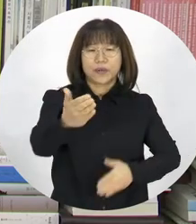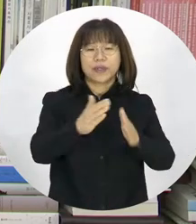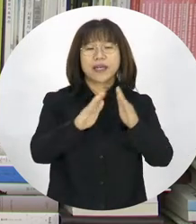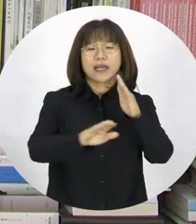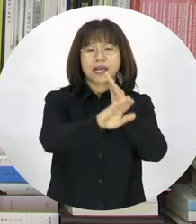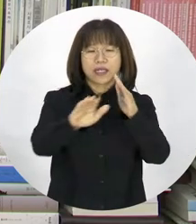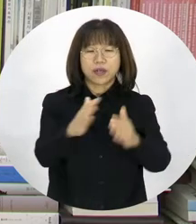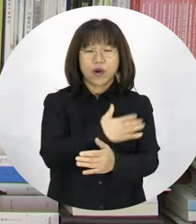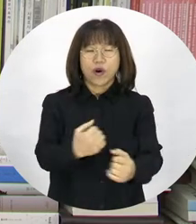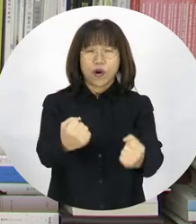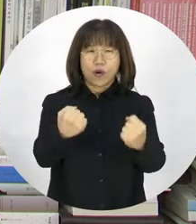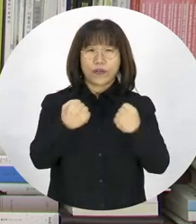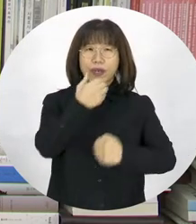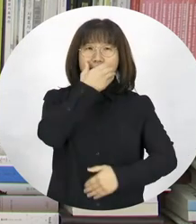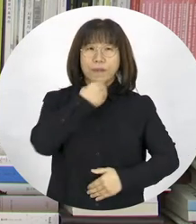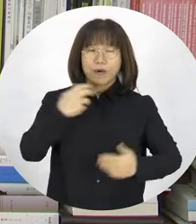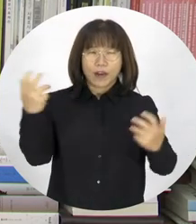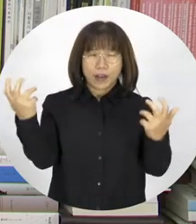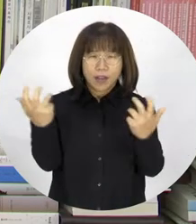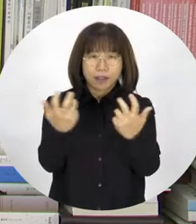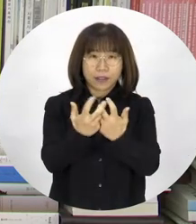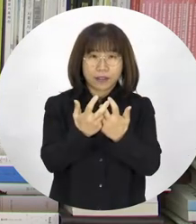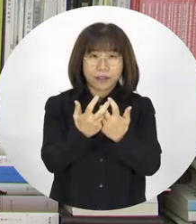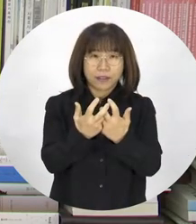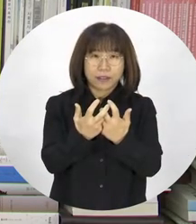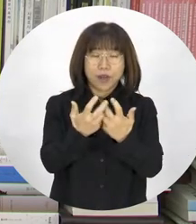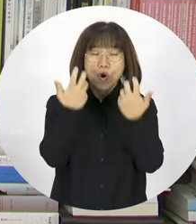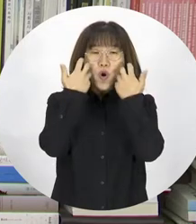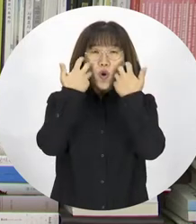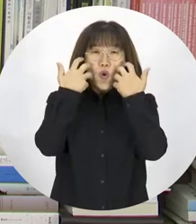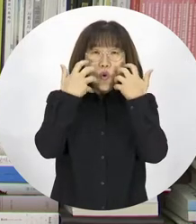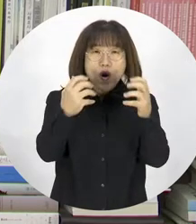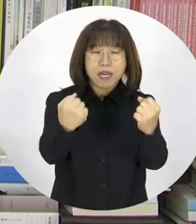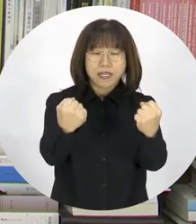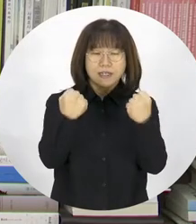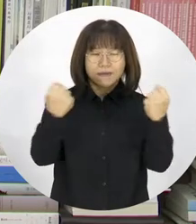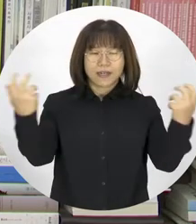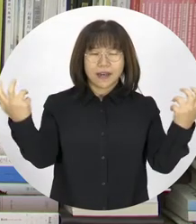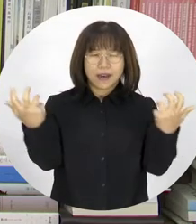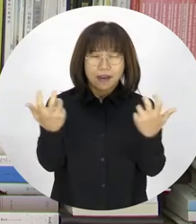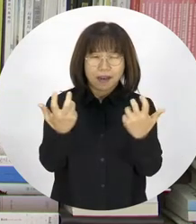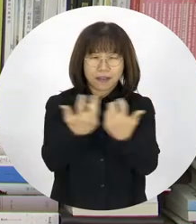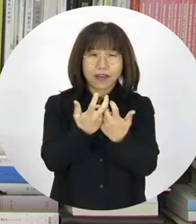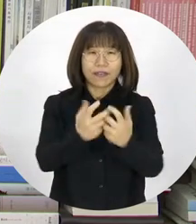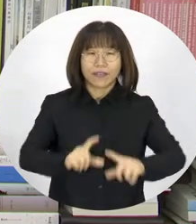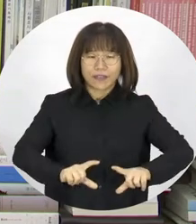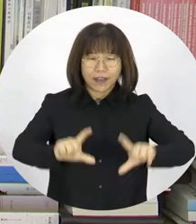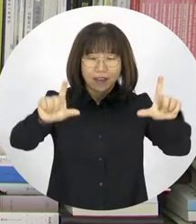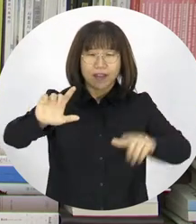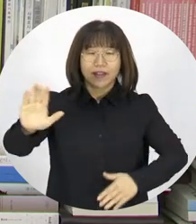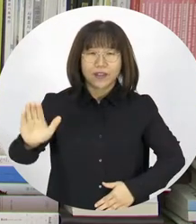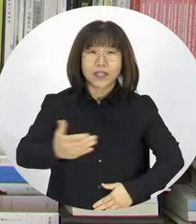행복이 가득하고 호랑이 기운이 넘치는 한 해가 되기를 소망합니다.